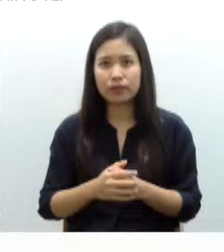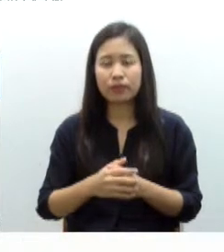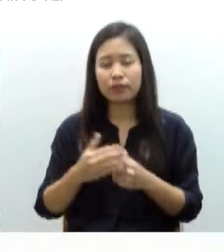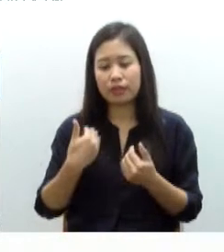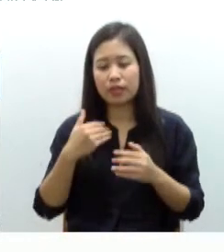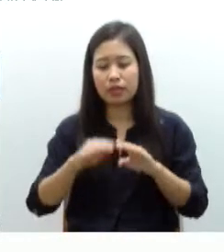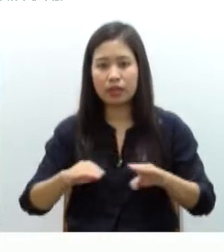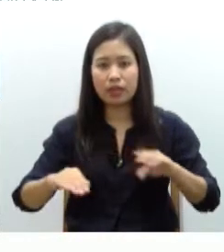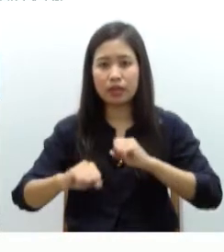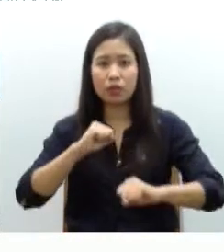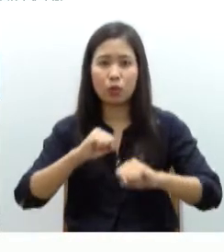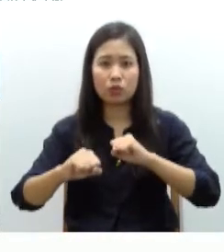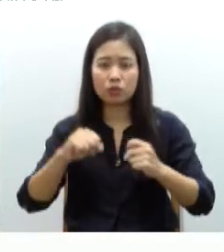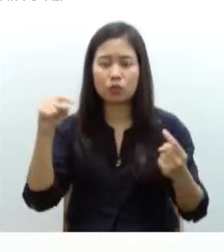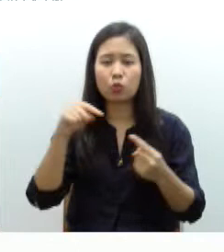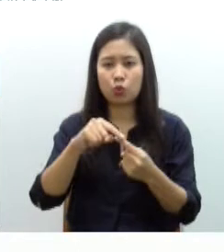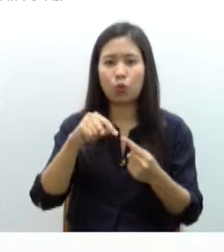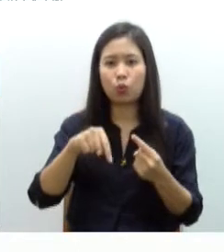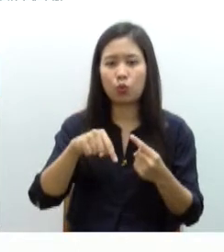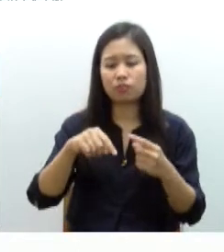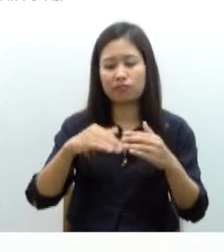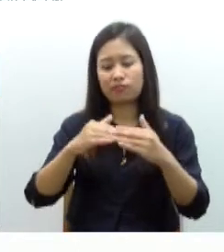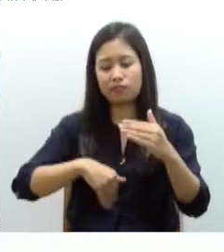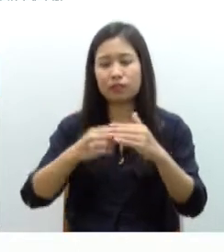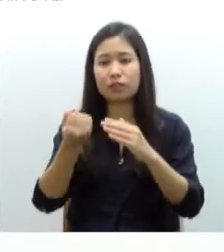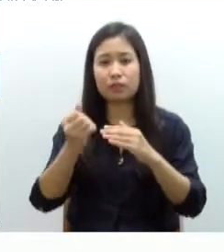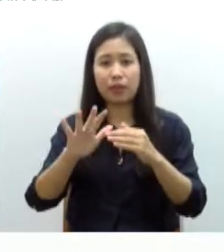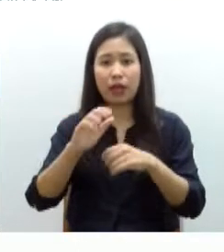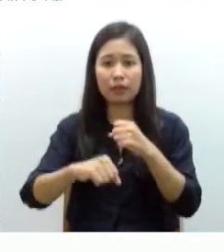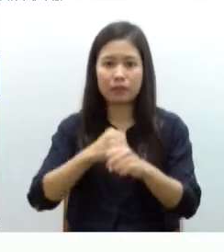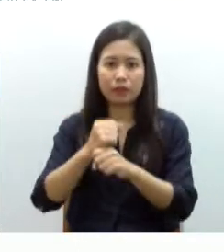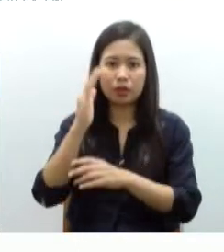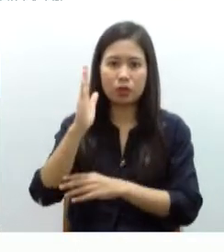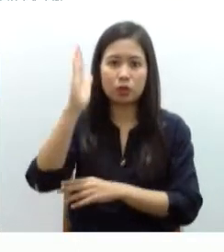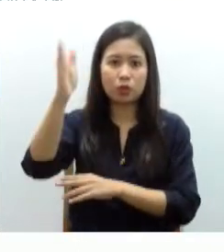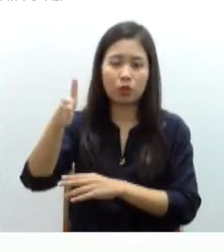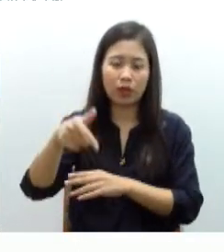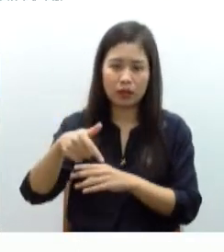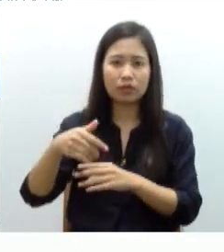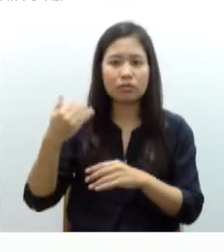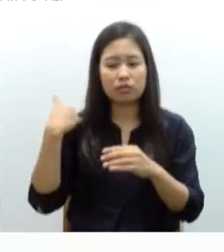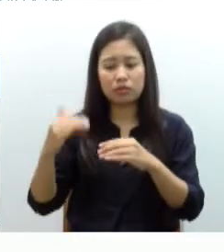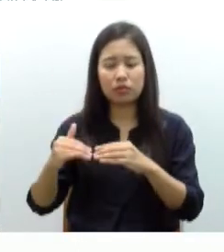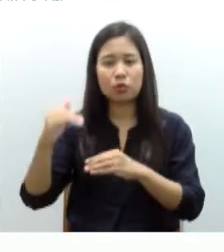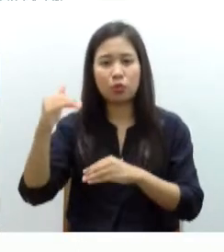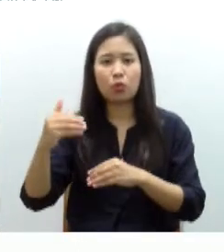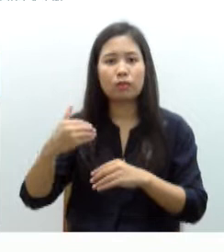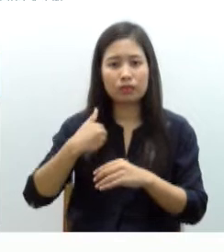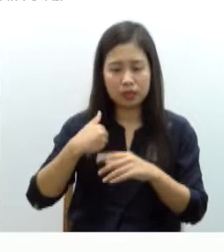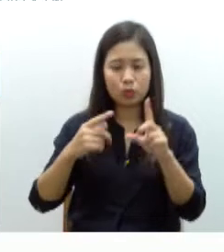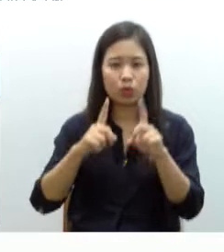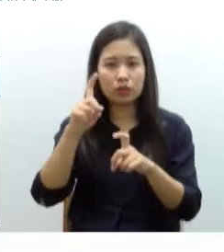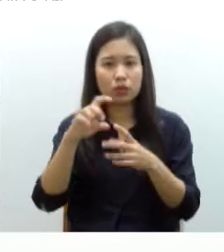ะก็คือแรกเกิดจนถึง25ปีเนี่ยประมาณ20ล้านคนนะฮะกลุ่มที่2จะเป็นประชาชนก็เหลือจากนั้นนะถ้าประชากรเร